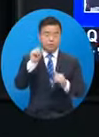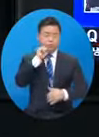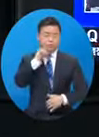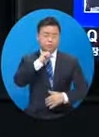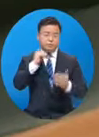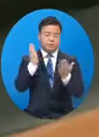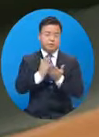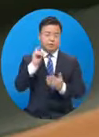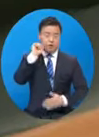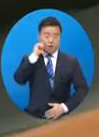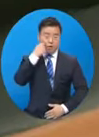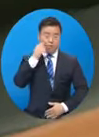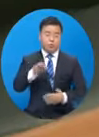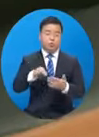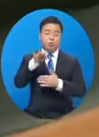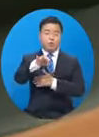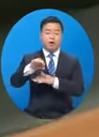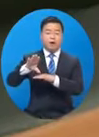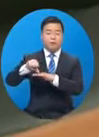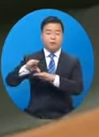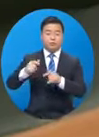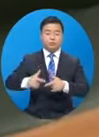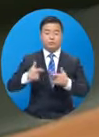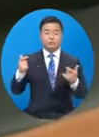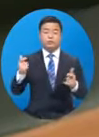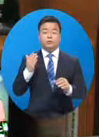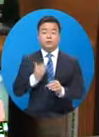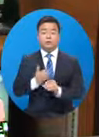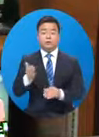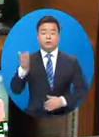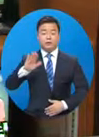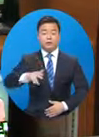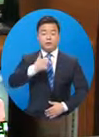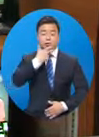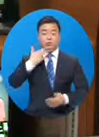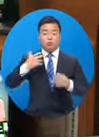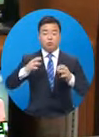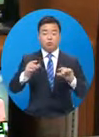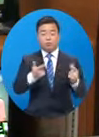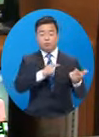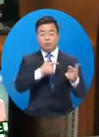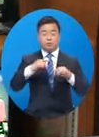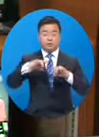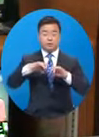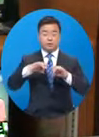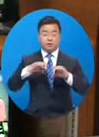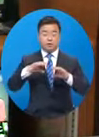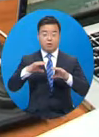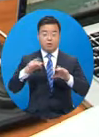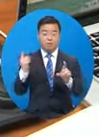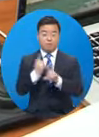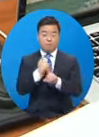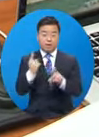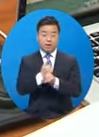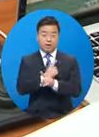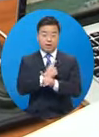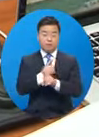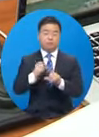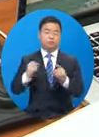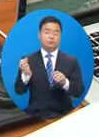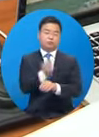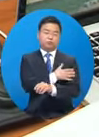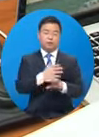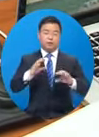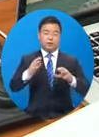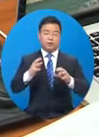방송이 확산되는 추세입니다. 하지만 영국을 포함해 디지털 전환에 마친 대다수 선진국에선 지상파에서만